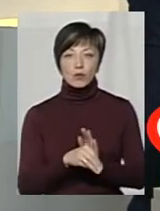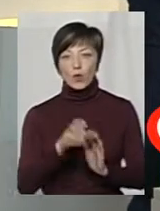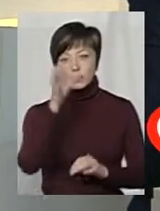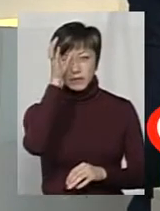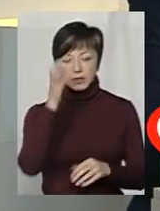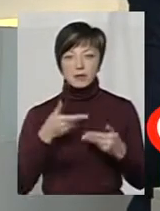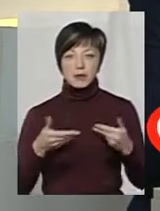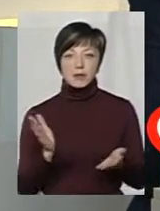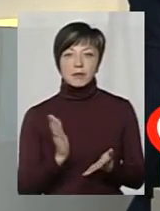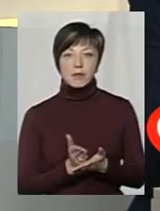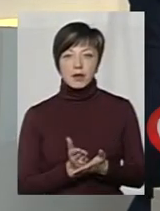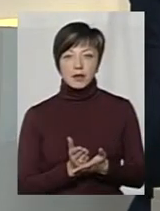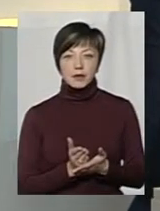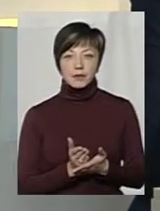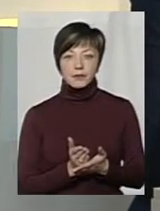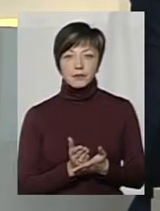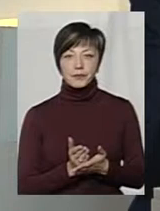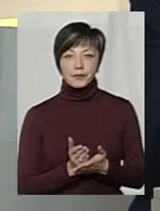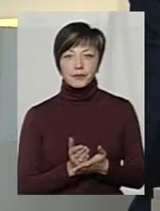освіті ми мали